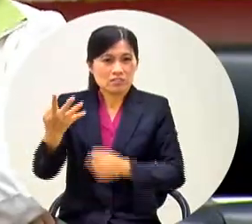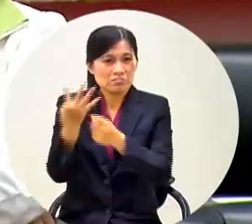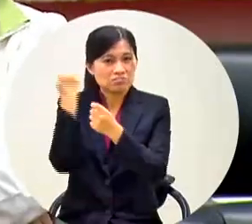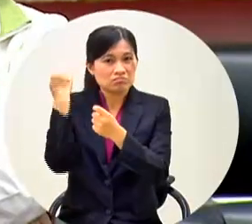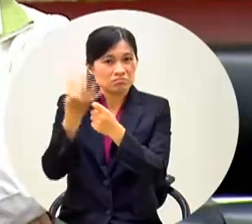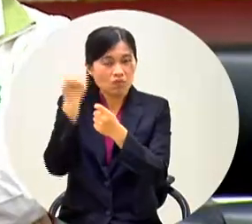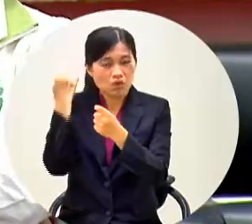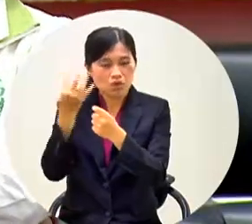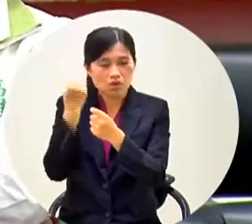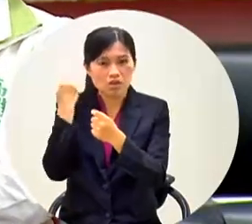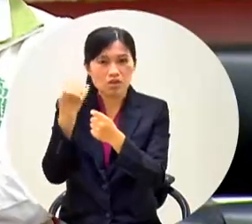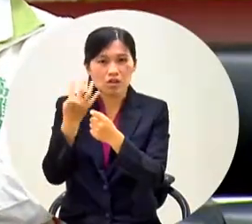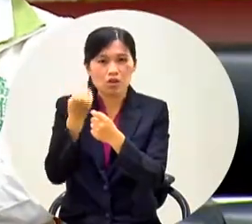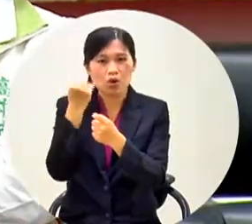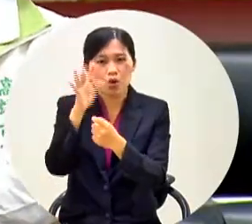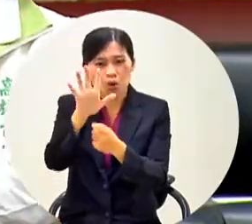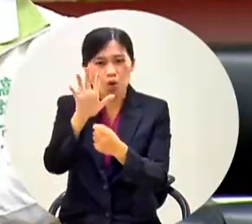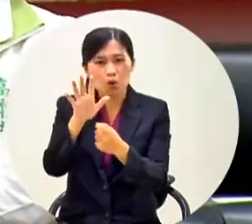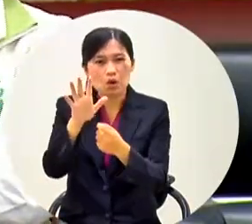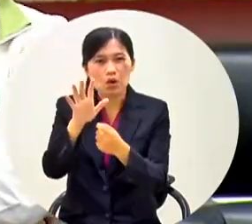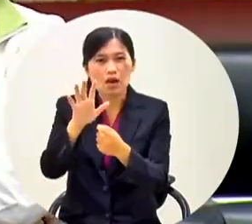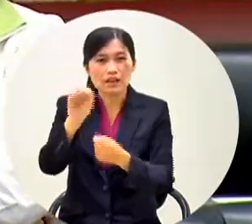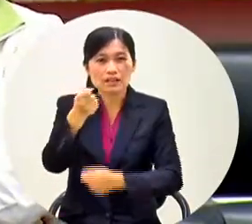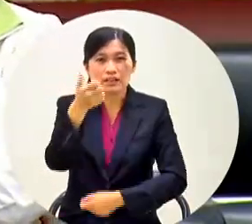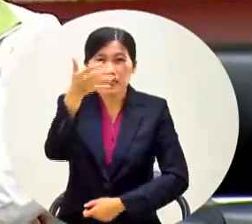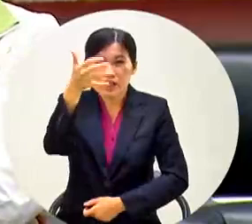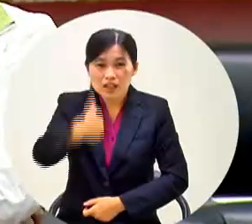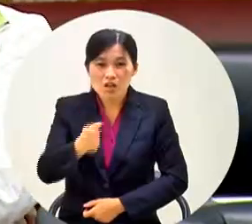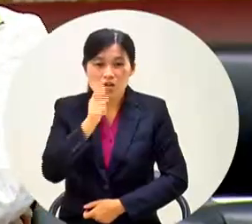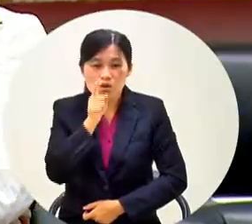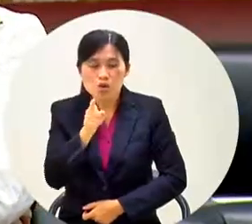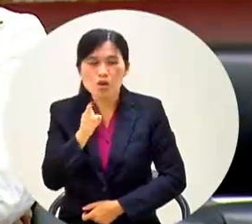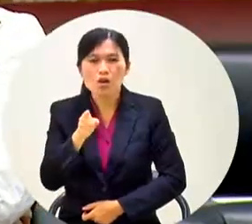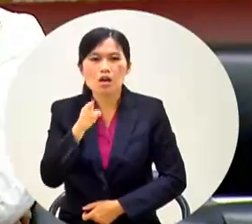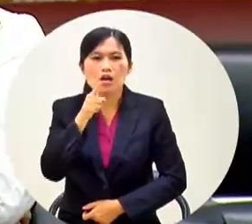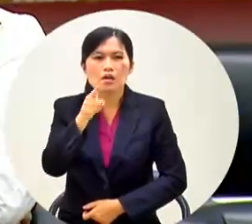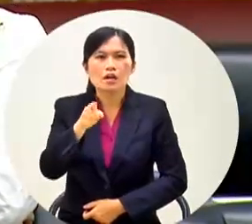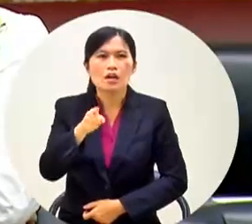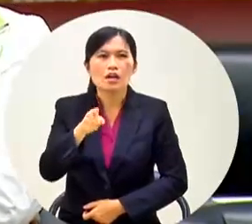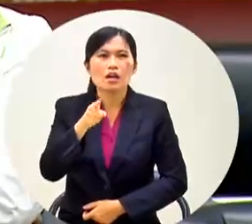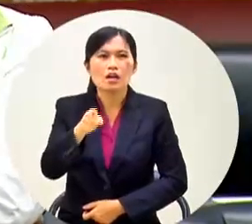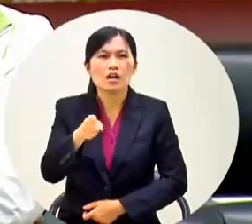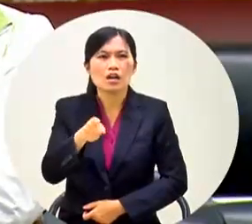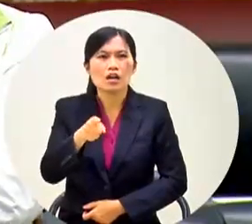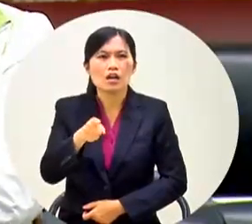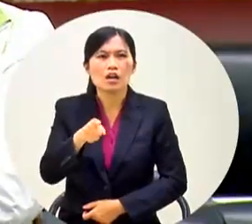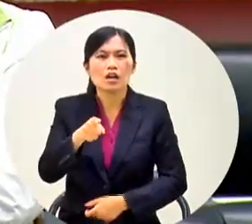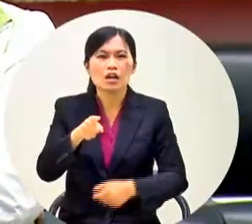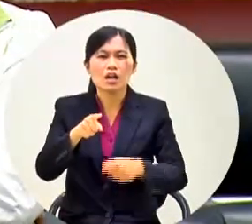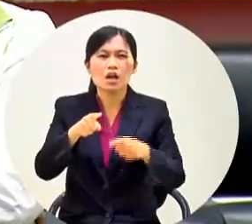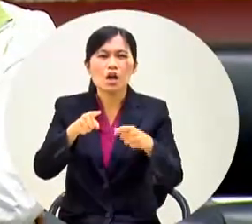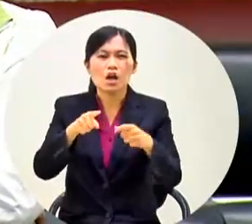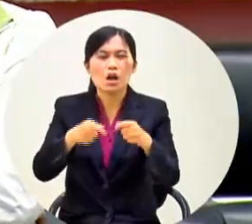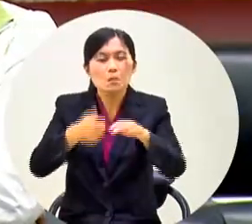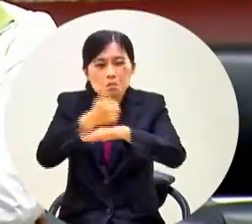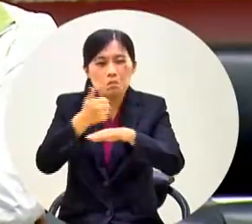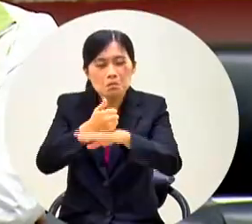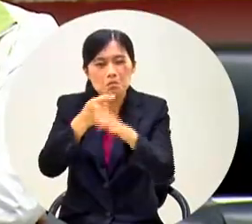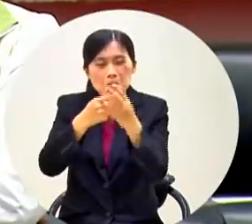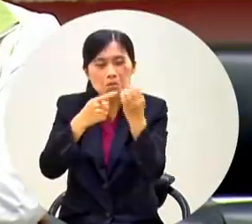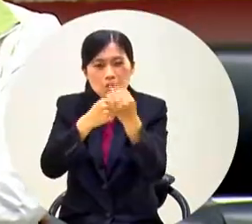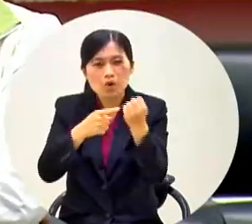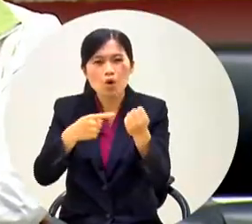有议长说：“我林给算归血啊！”跟高雄市民抱歉，我们的努力不够，我们真的选的比较